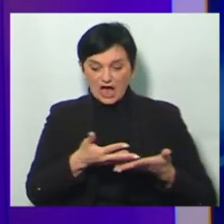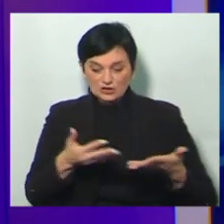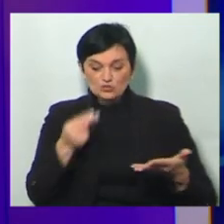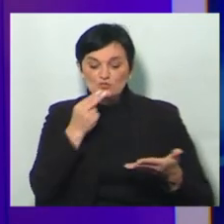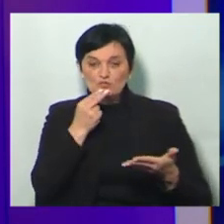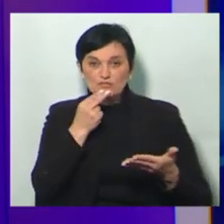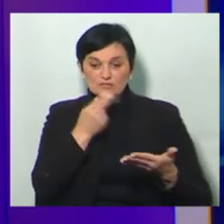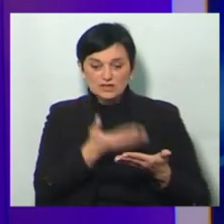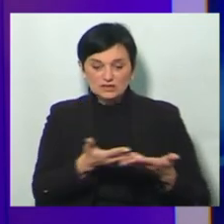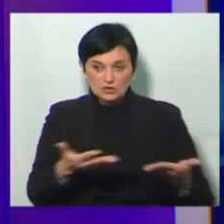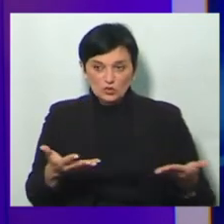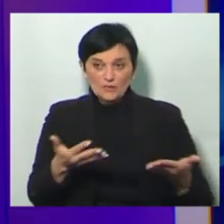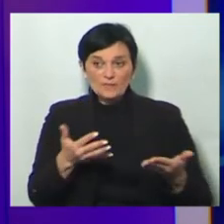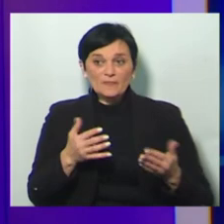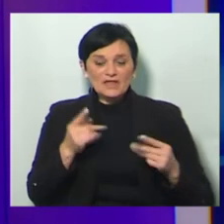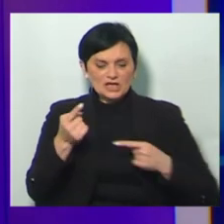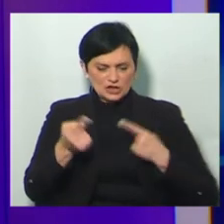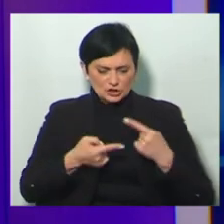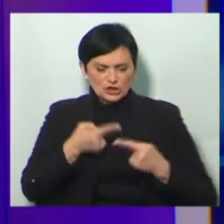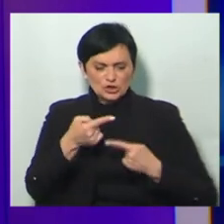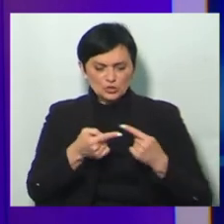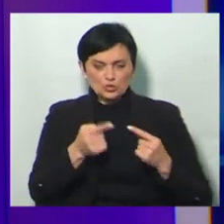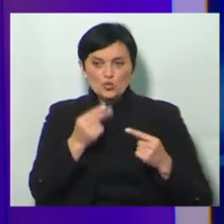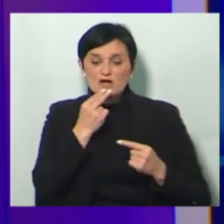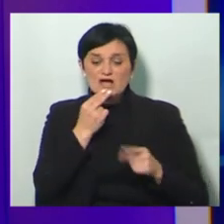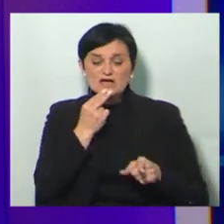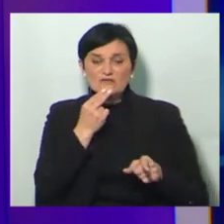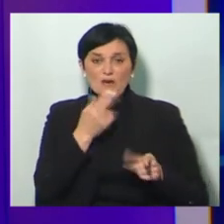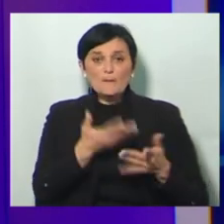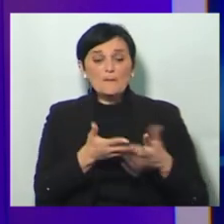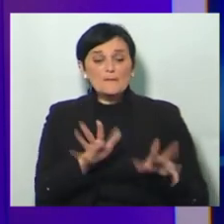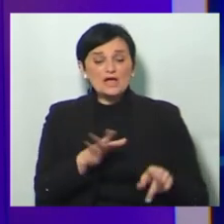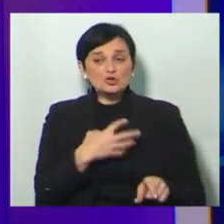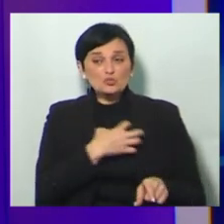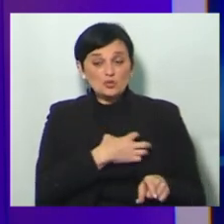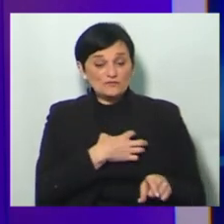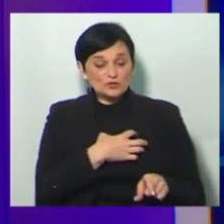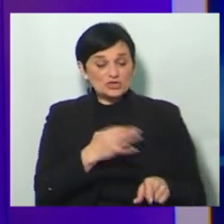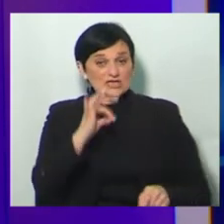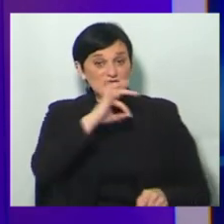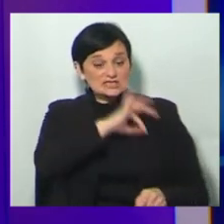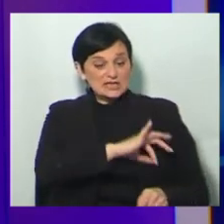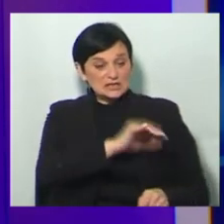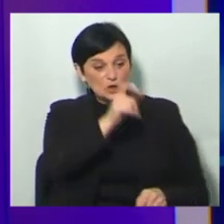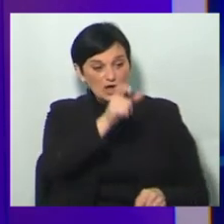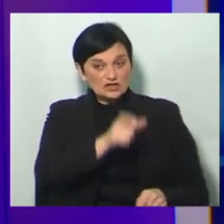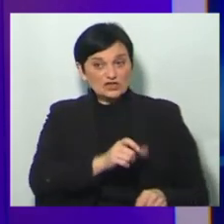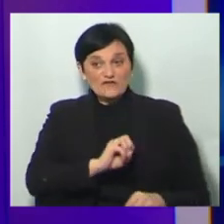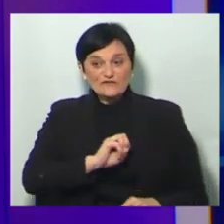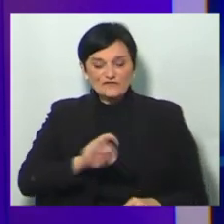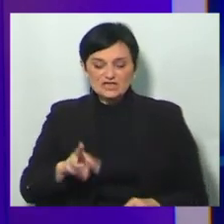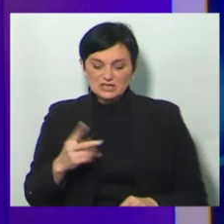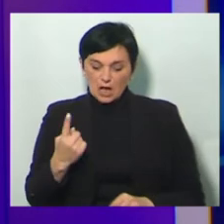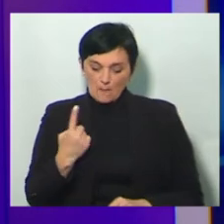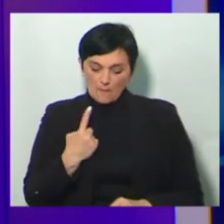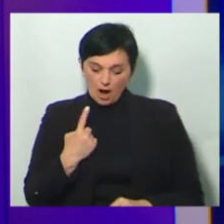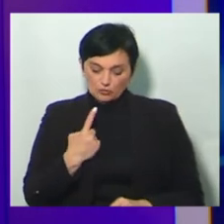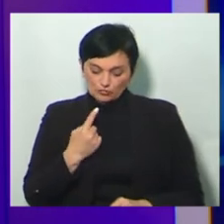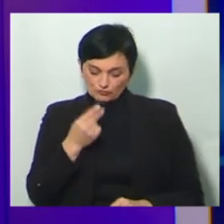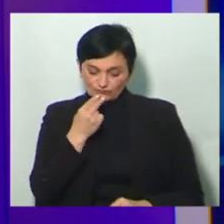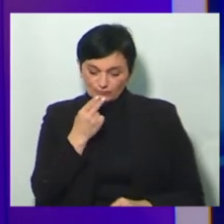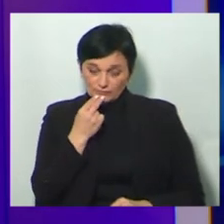ნადიმი, საერთო სარიტუალო კვება არის გაცილებით უფრო მნიშვნელოვანი და სასარგებლო ადამიანისთვის, ვიდრე მარტო